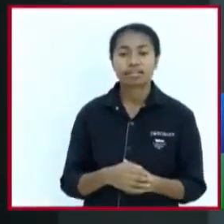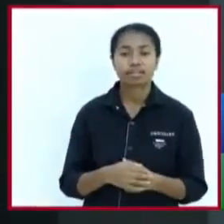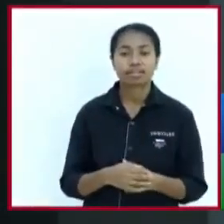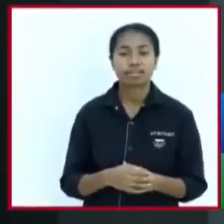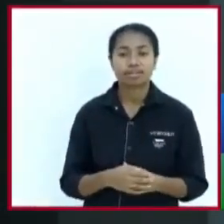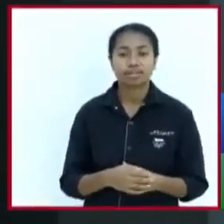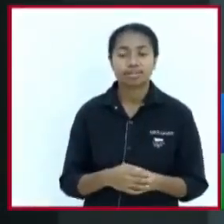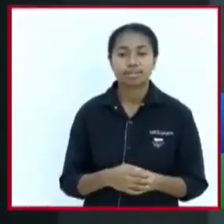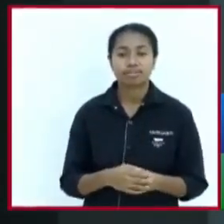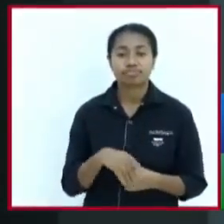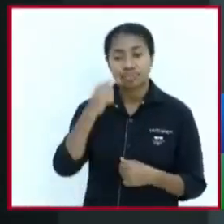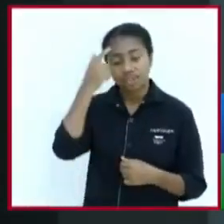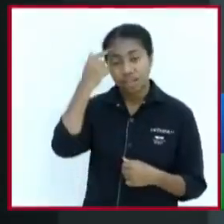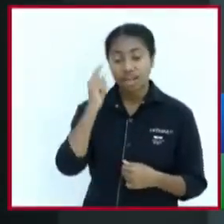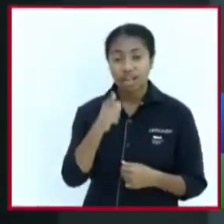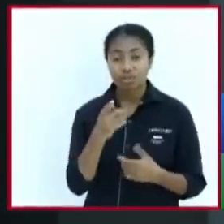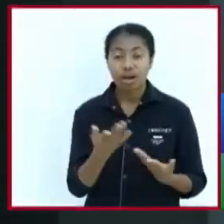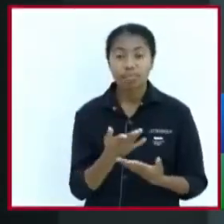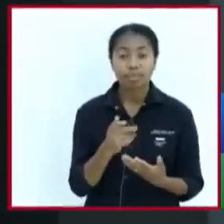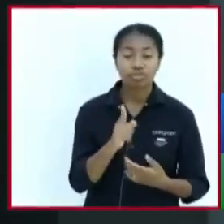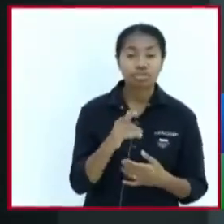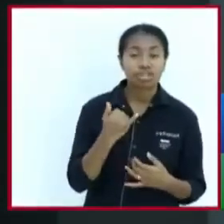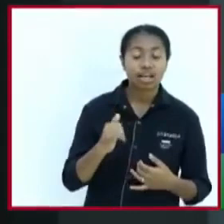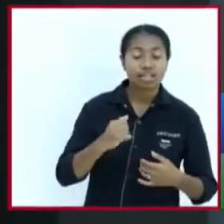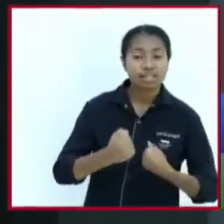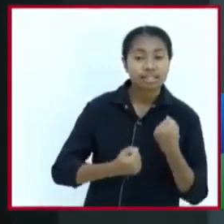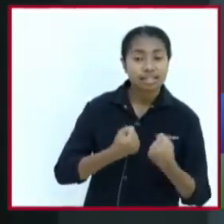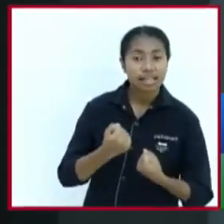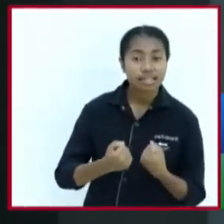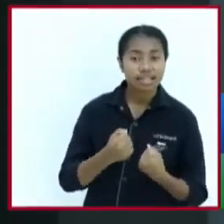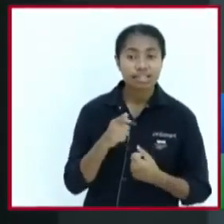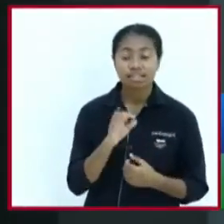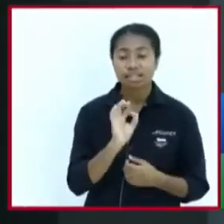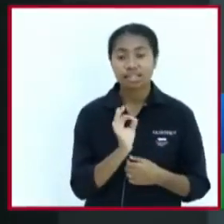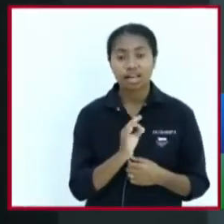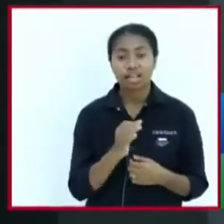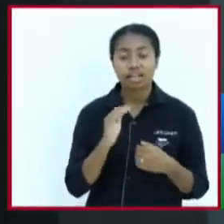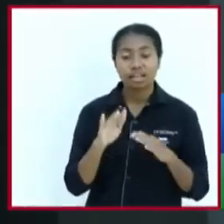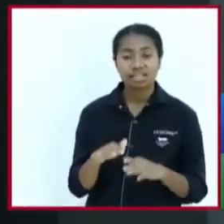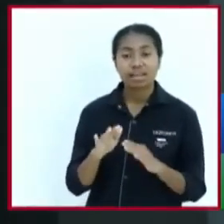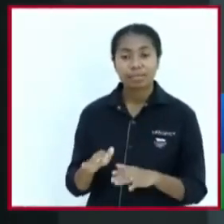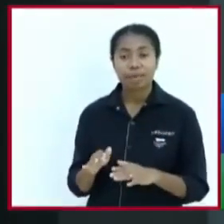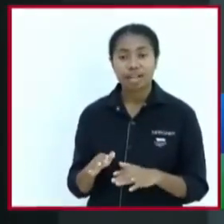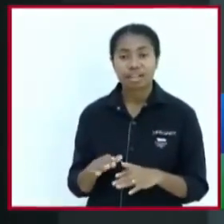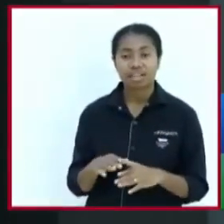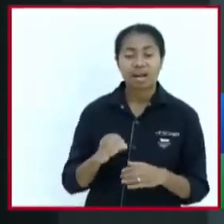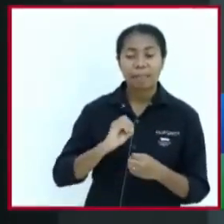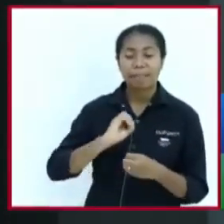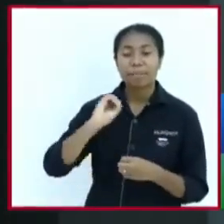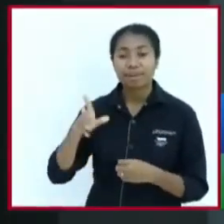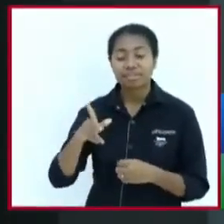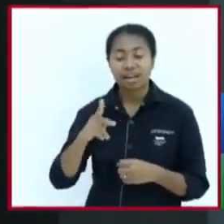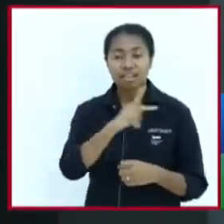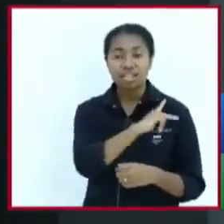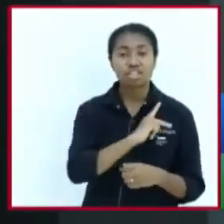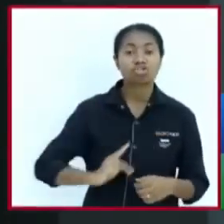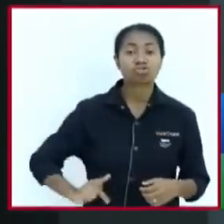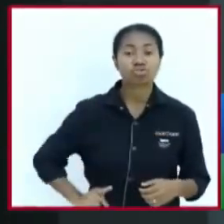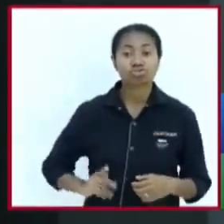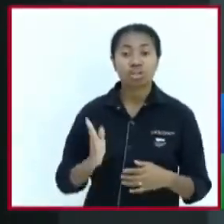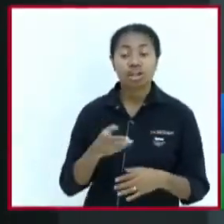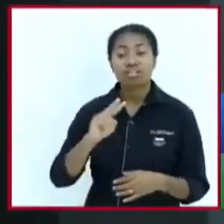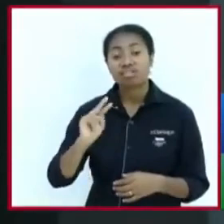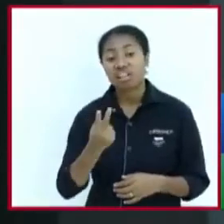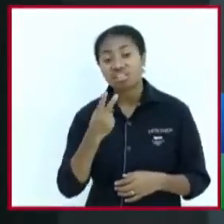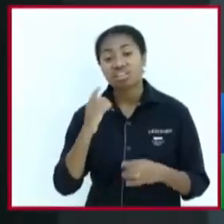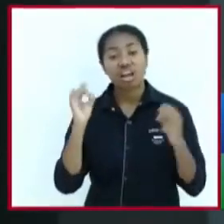terunggul karena itu Apapun yang terjadi jangan sampai nih melepaskan Kristus dan